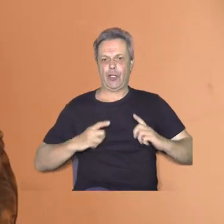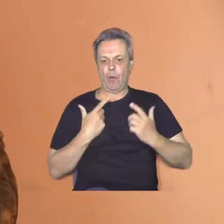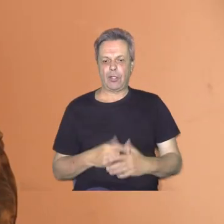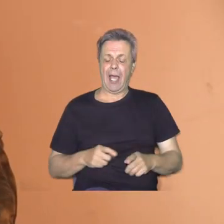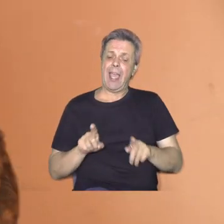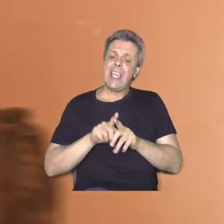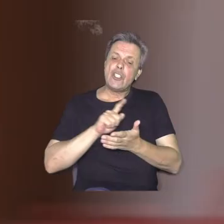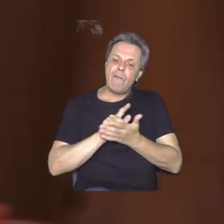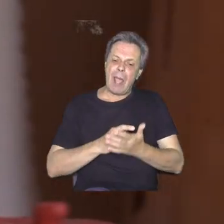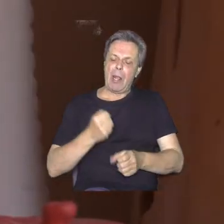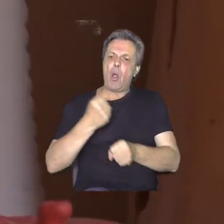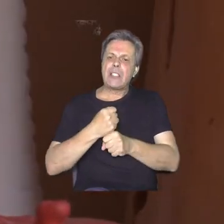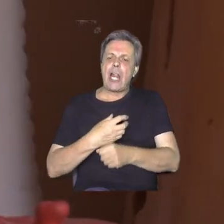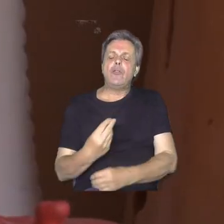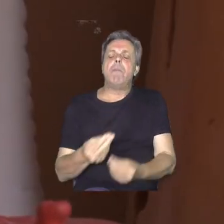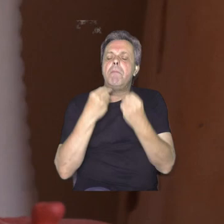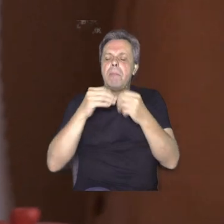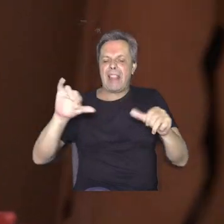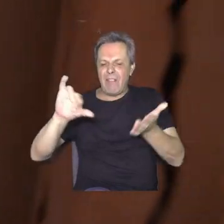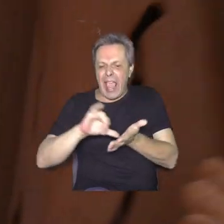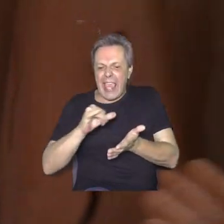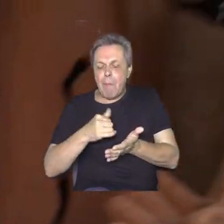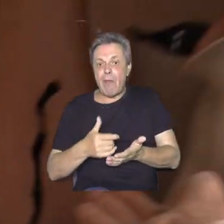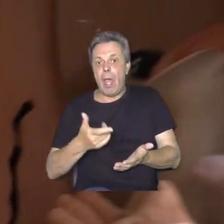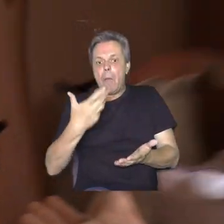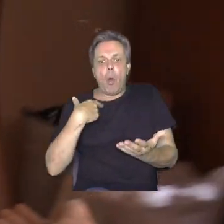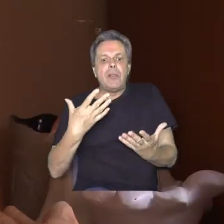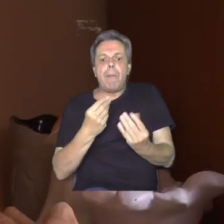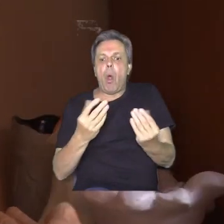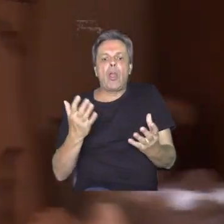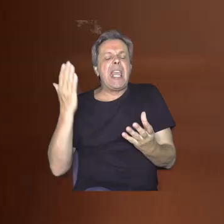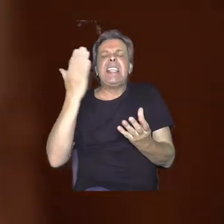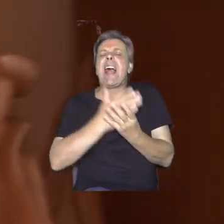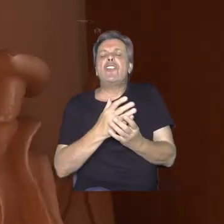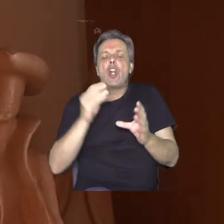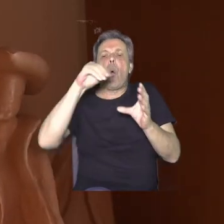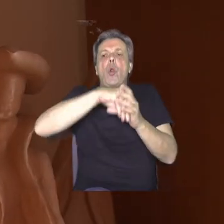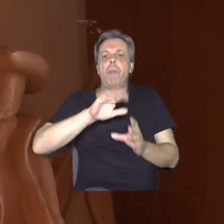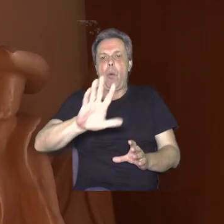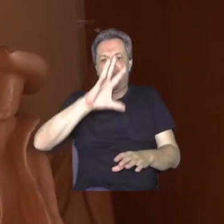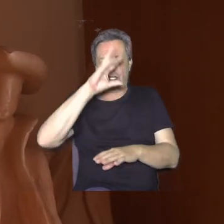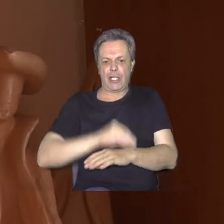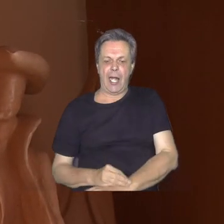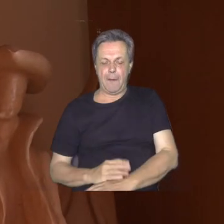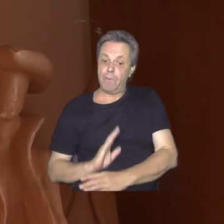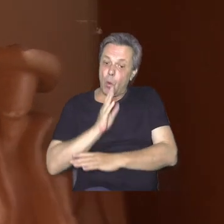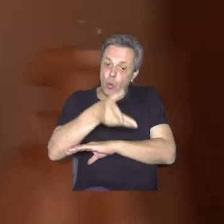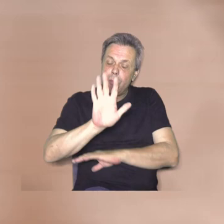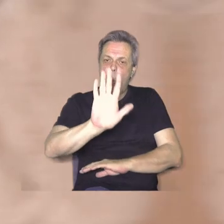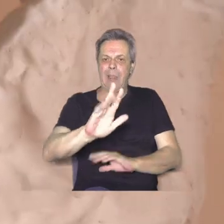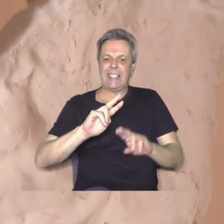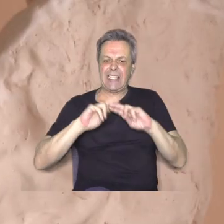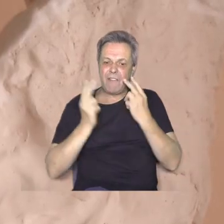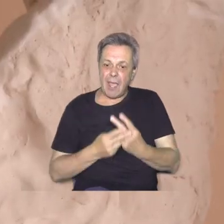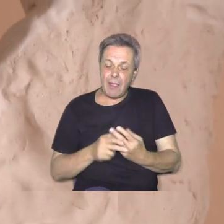života, istovremeno izrađujući predivne kipove od kojih bi se mnogi savršeno uklopili u vaš stan. Uđimo u